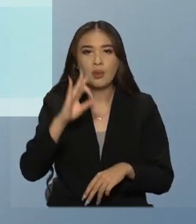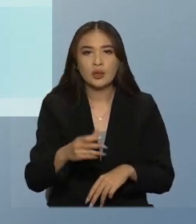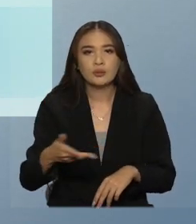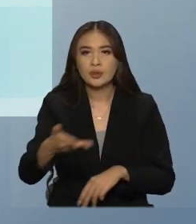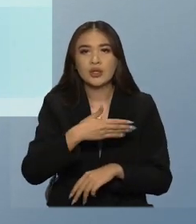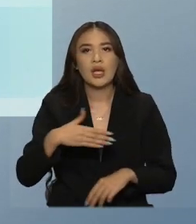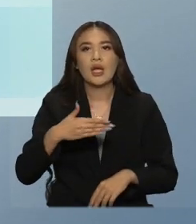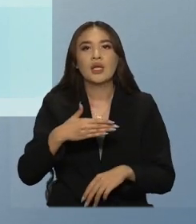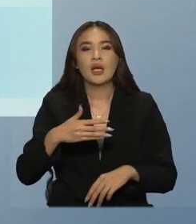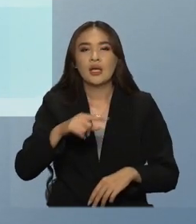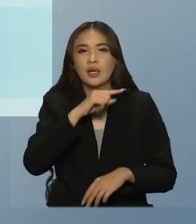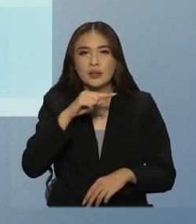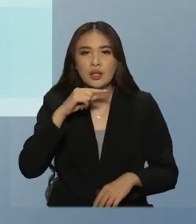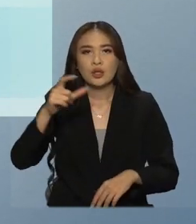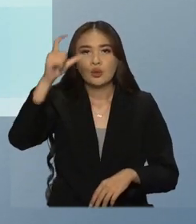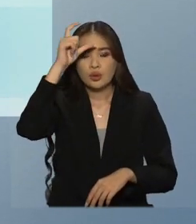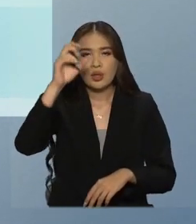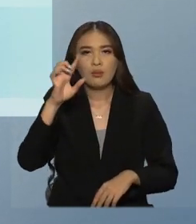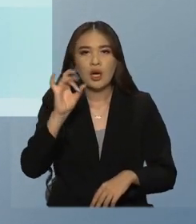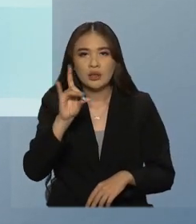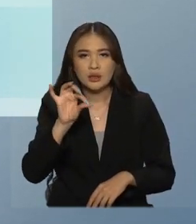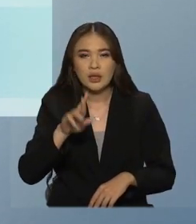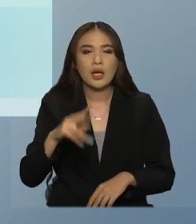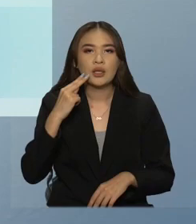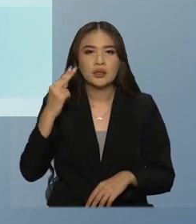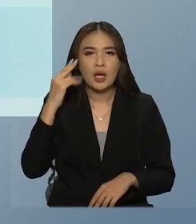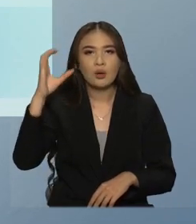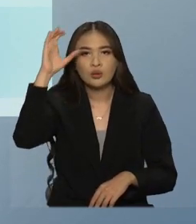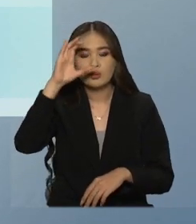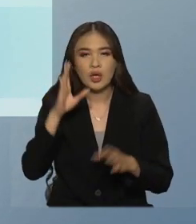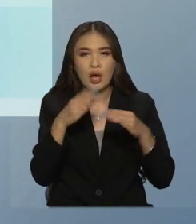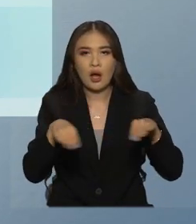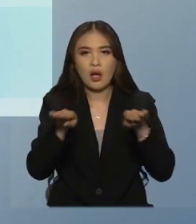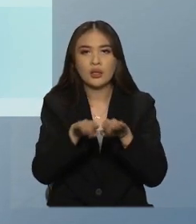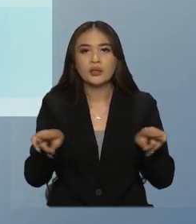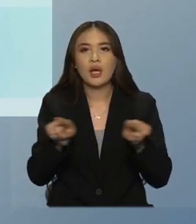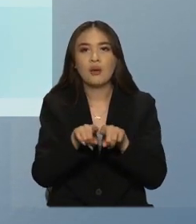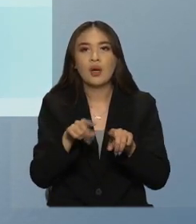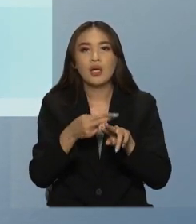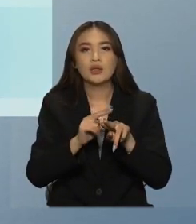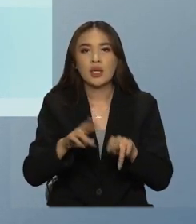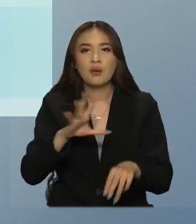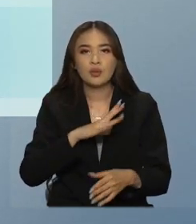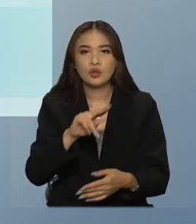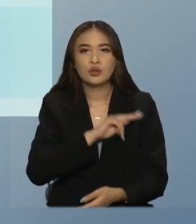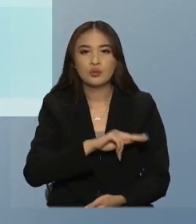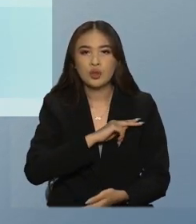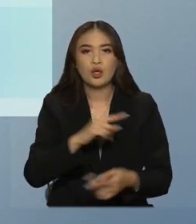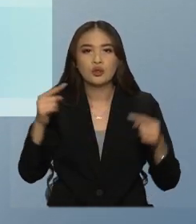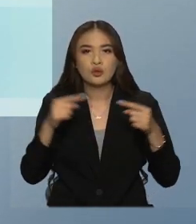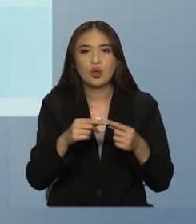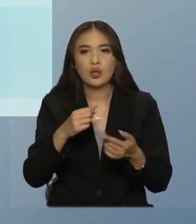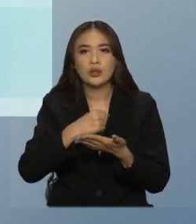ел Ресей, Түркия, Бразилиядан кейін Қытай және Өзбекстанмен қатар тұр. Сонымен бейресми жұмысқа көбіне